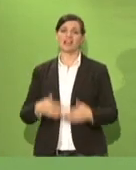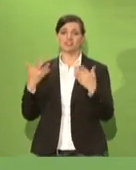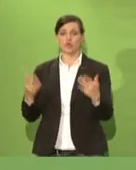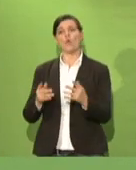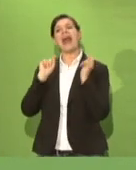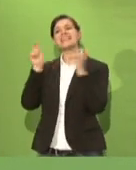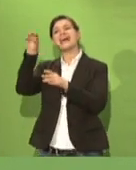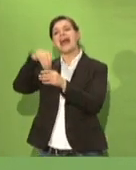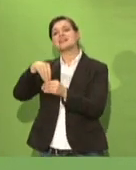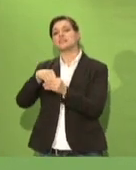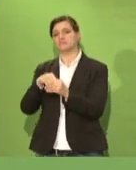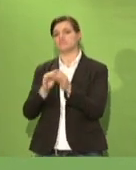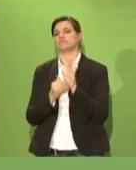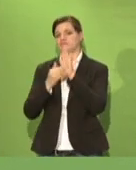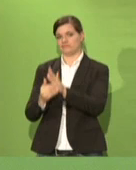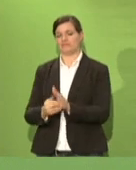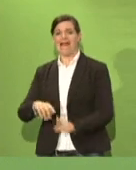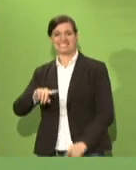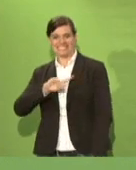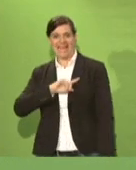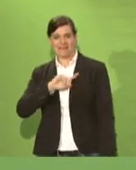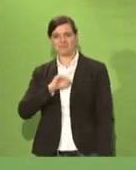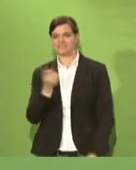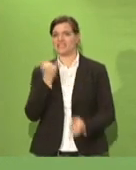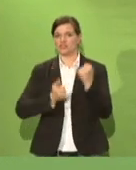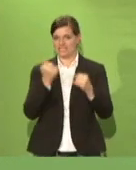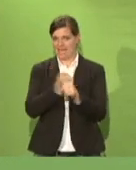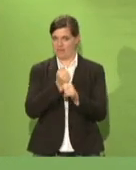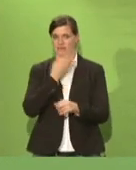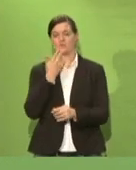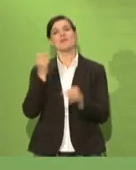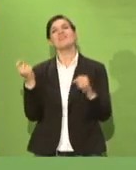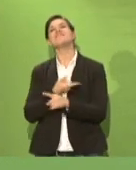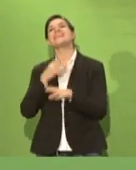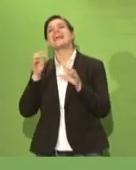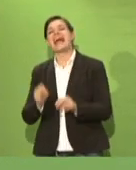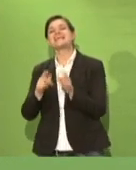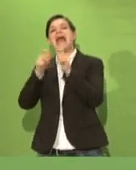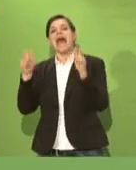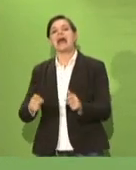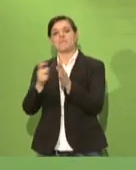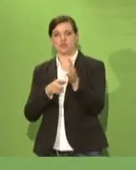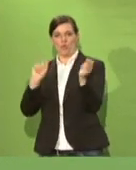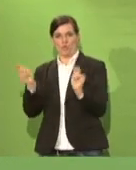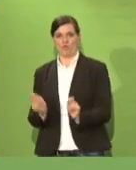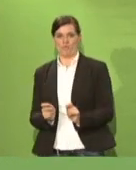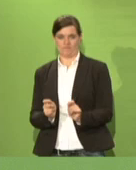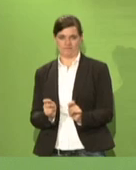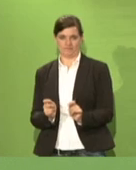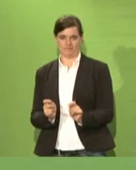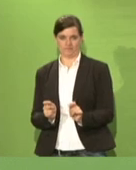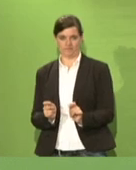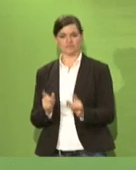Selber sind wir natürlich nicht in der Industrie tätig, aber wir können Rahmenbedingungen verändern, damit es in eine